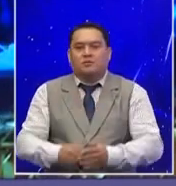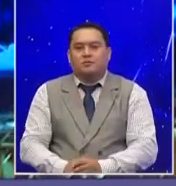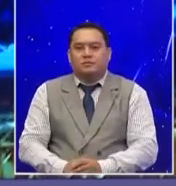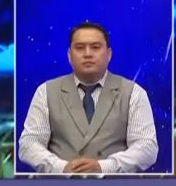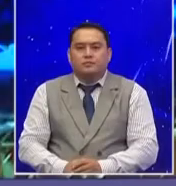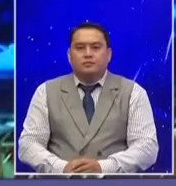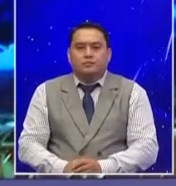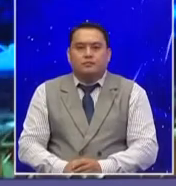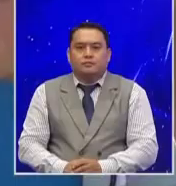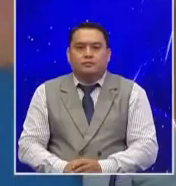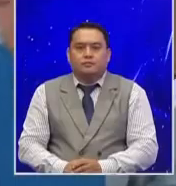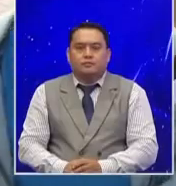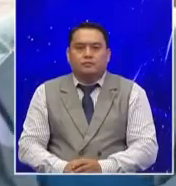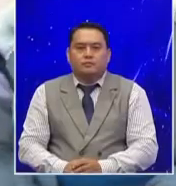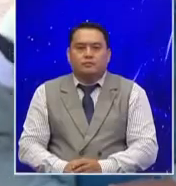богатство».